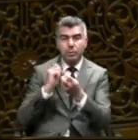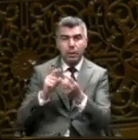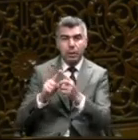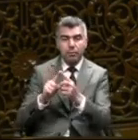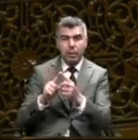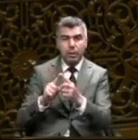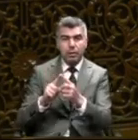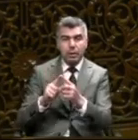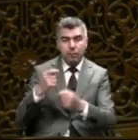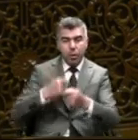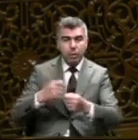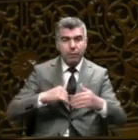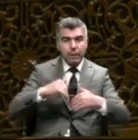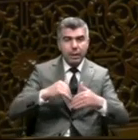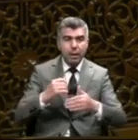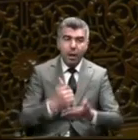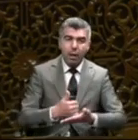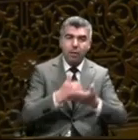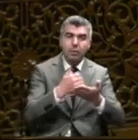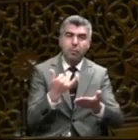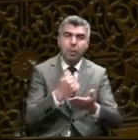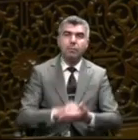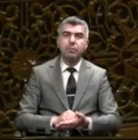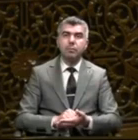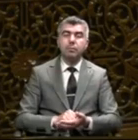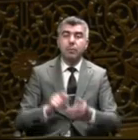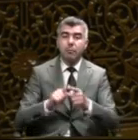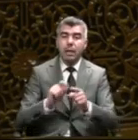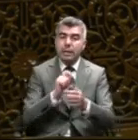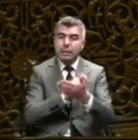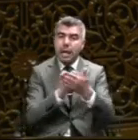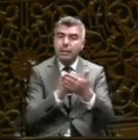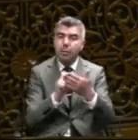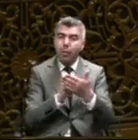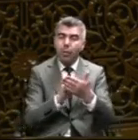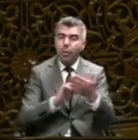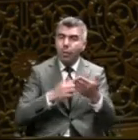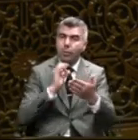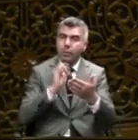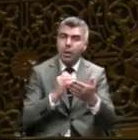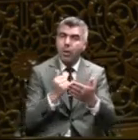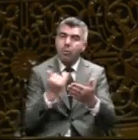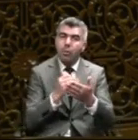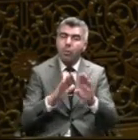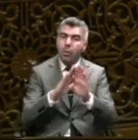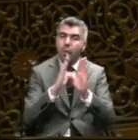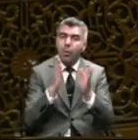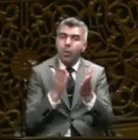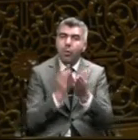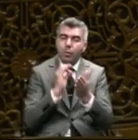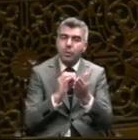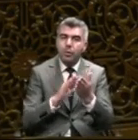المهيكل ثانيا اصدار المرسوم الجديد المتعلق بالمحاسبه العموميه من اجل التنزيل الكلي لماده